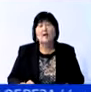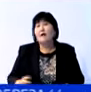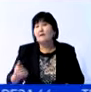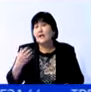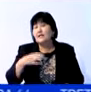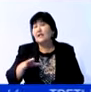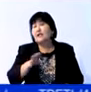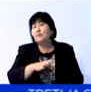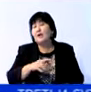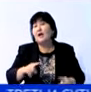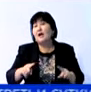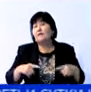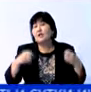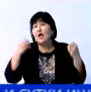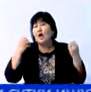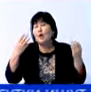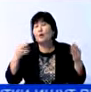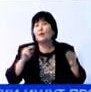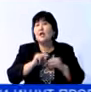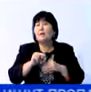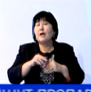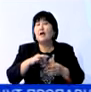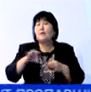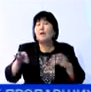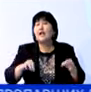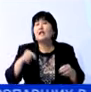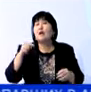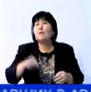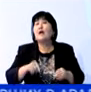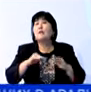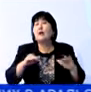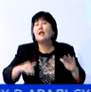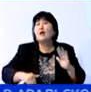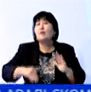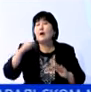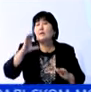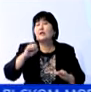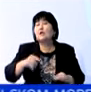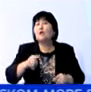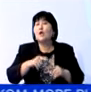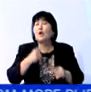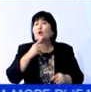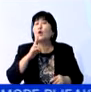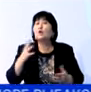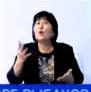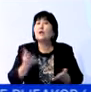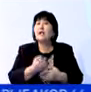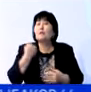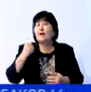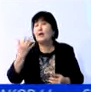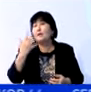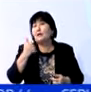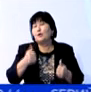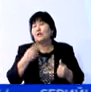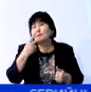В Кызыларде прошел финал культурно-просветительского проекта «Манбала». Цель проекта – повысить статус родного языка. Кто стал победителем 5-го